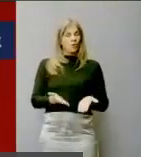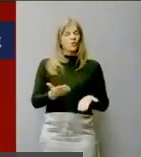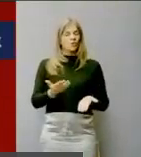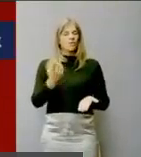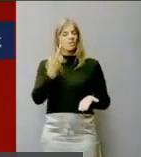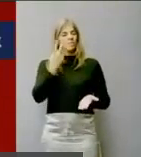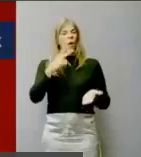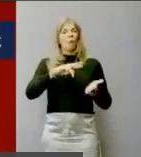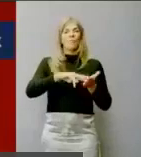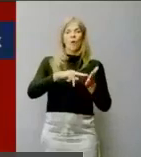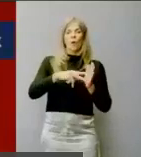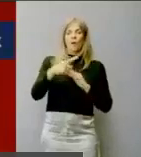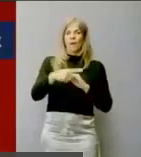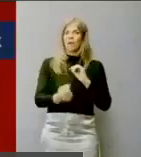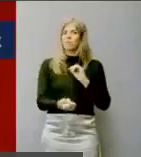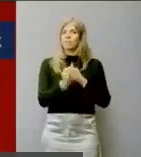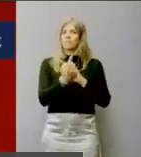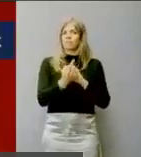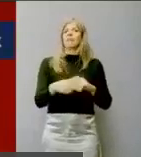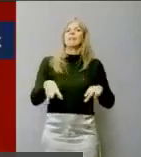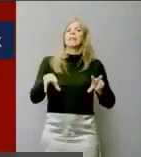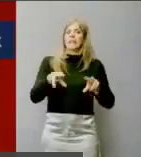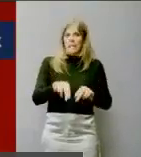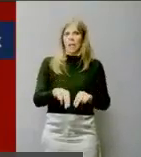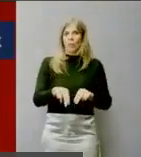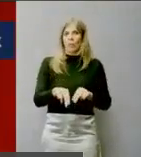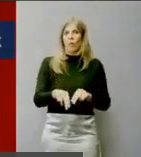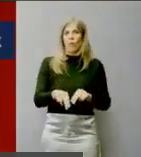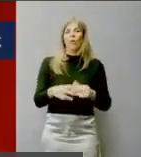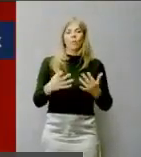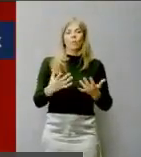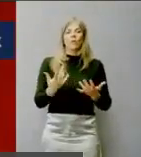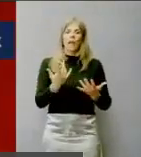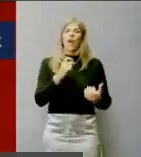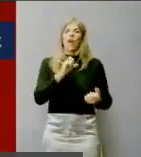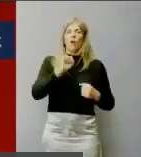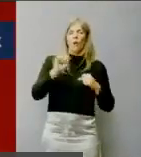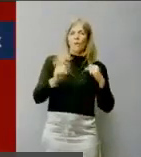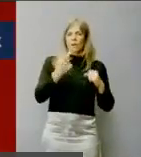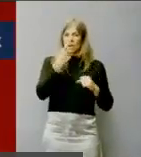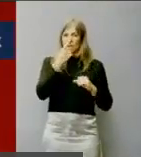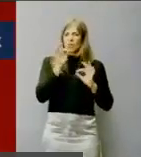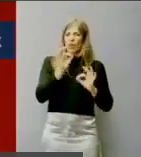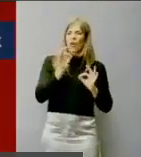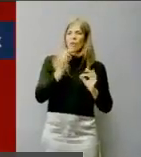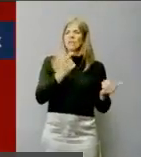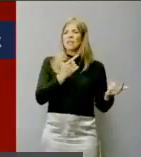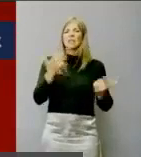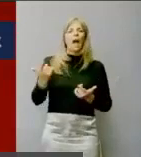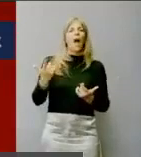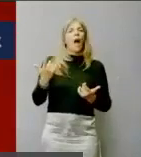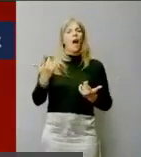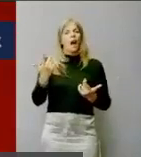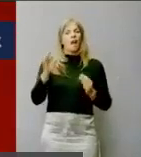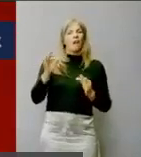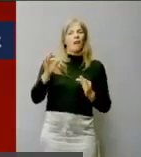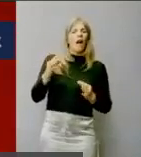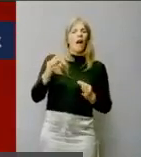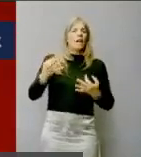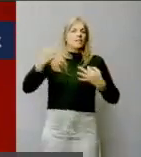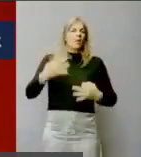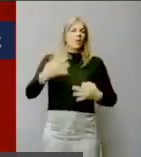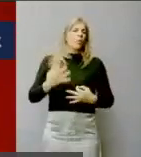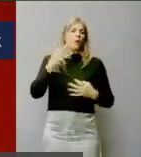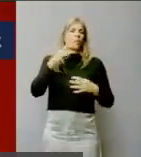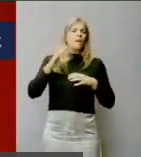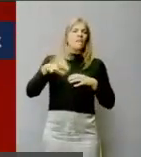a causa dei comportamenti che vanno a ledere appunto la sicurezza e la visita della zona soprattutto delle ville e giardini pensa